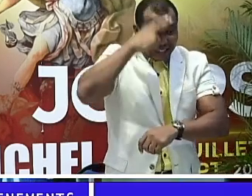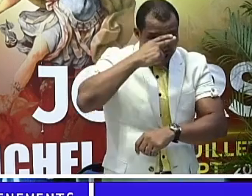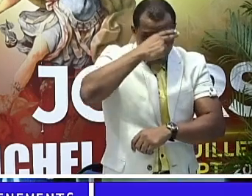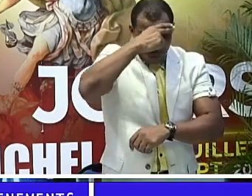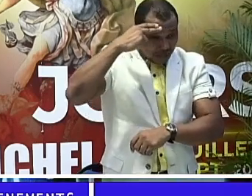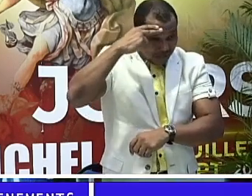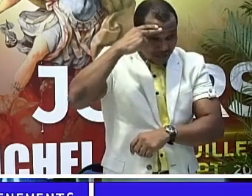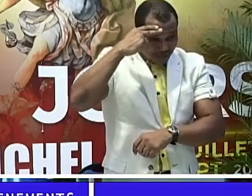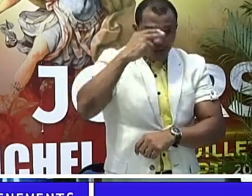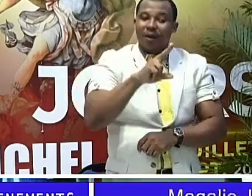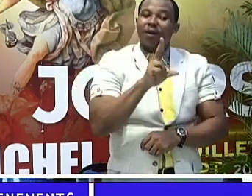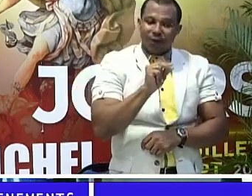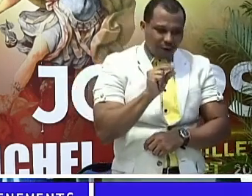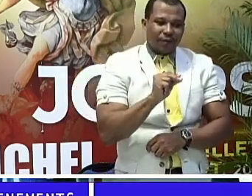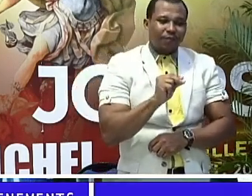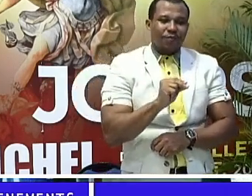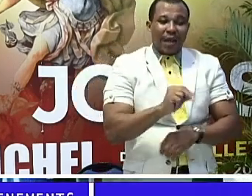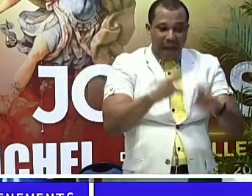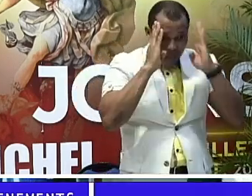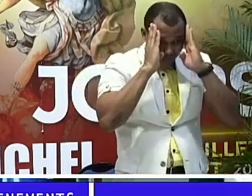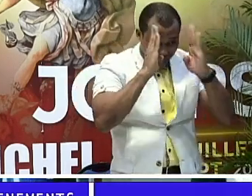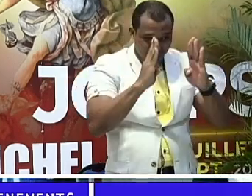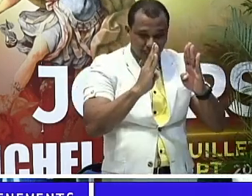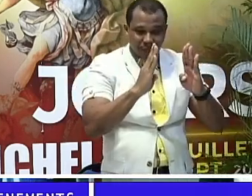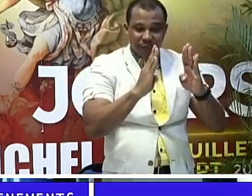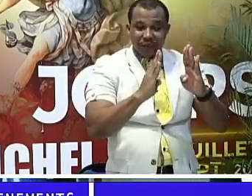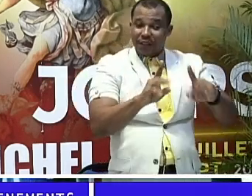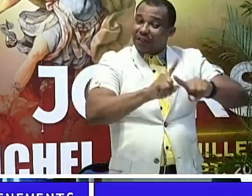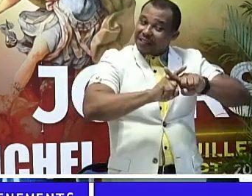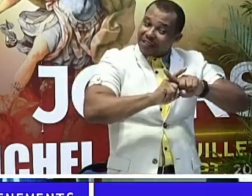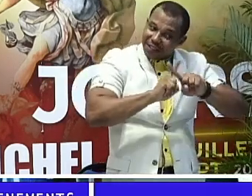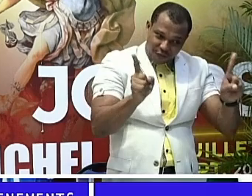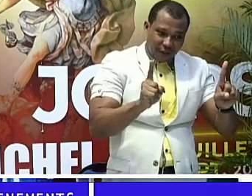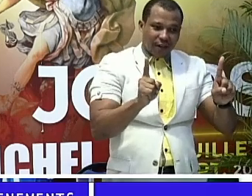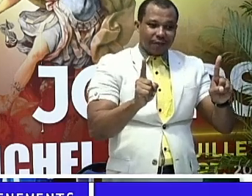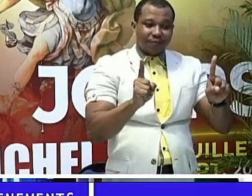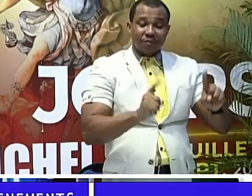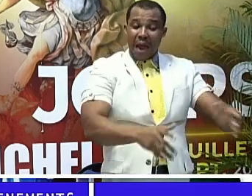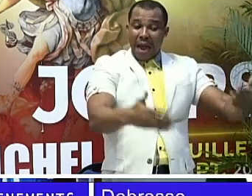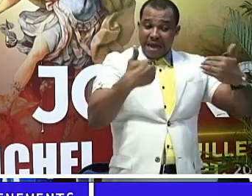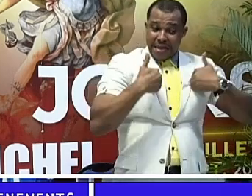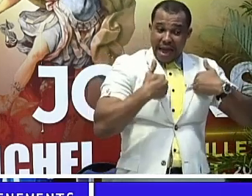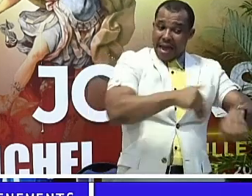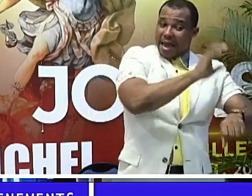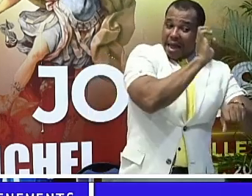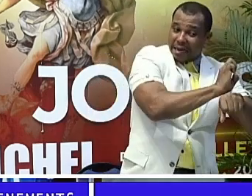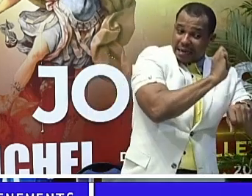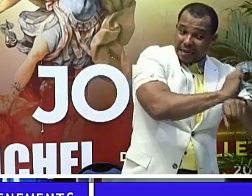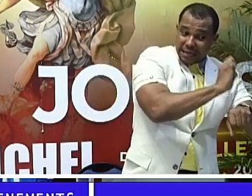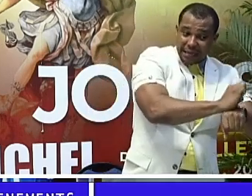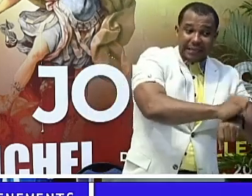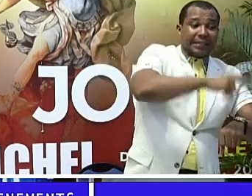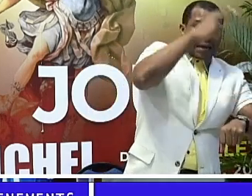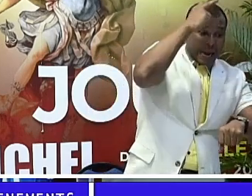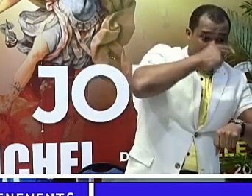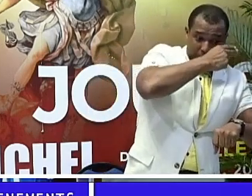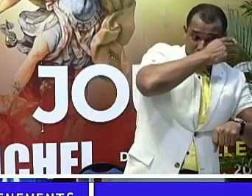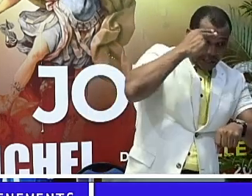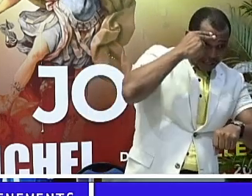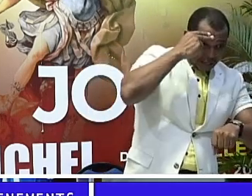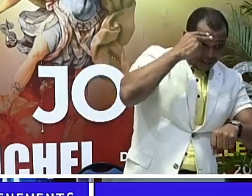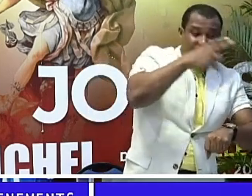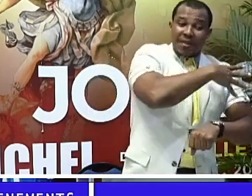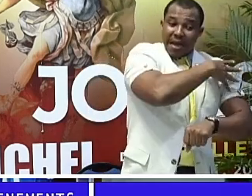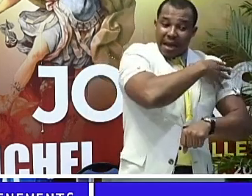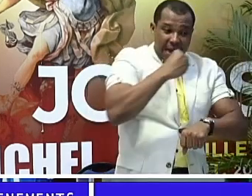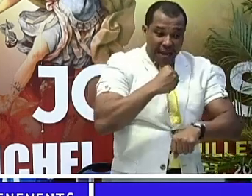nous-mêmes, c'est eux-mêmes. Non. C'est parce que grand pile monde qui n'a pas assez de formation sous ça où il est l'église,